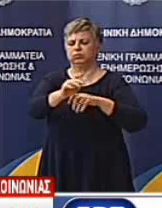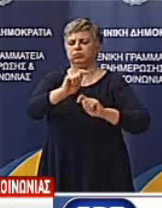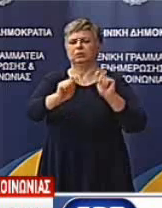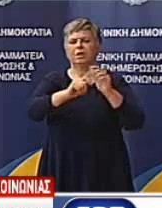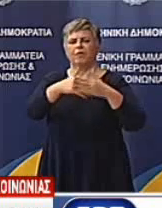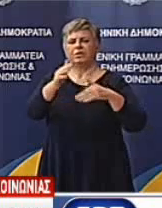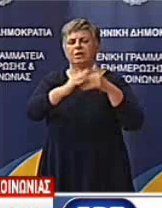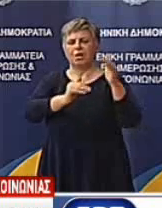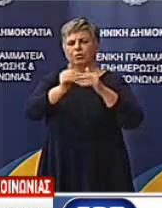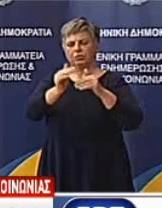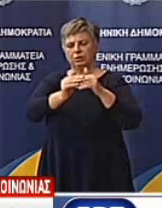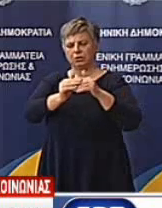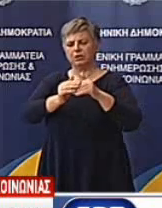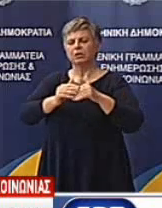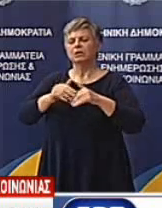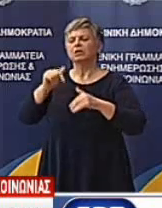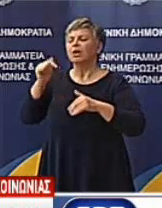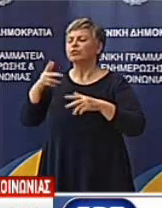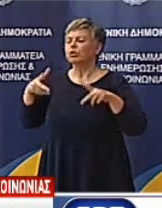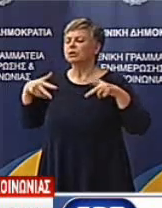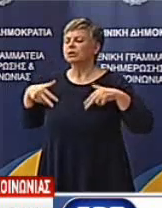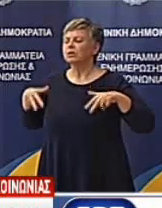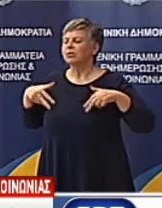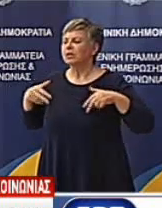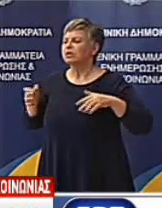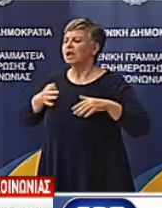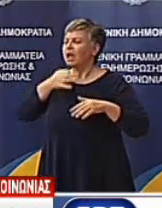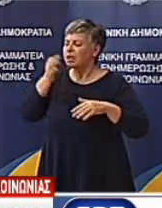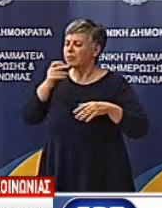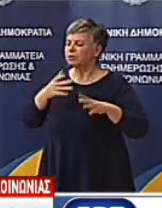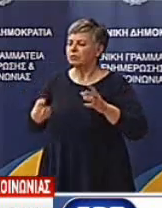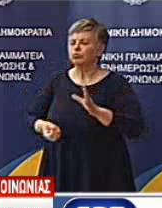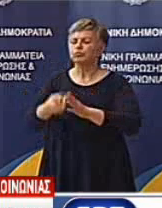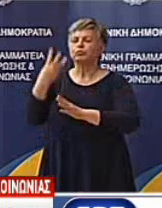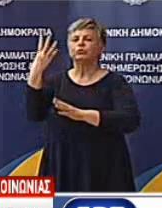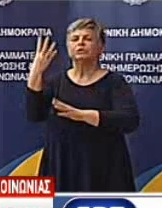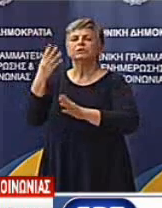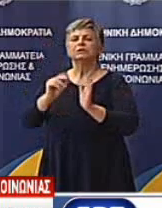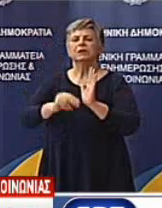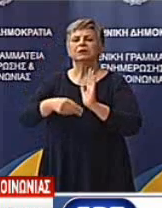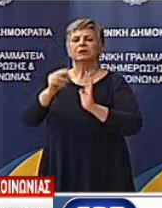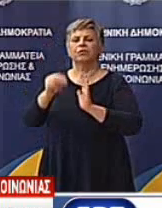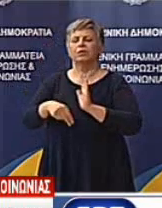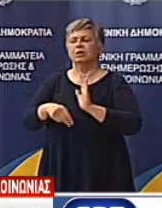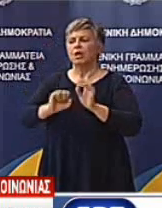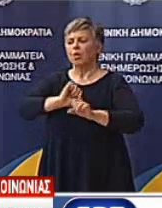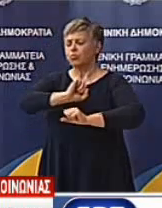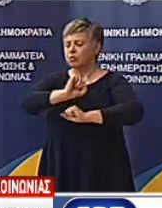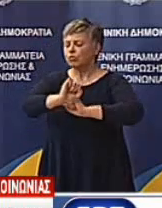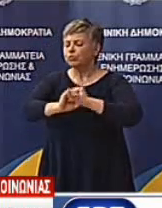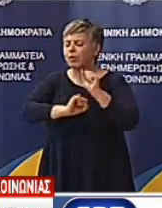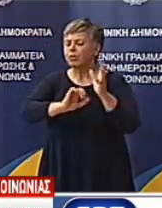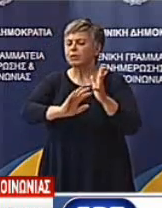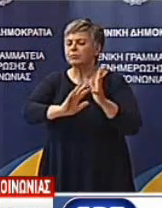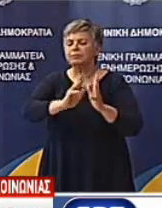έχει μπει σε επαναδιαπραγμάτευση και με κλεισμένες συμφωνίες για προσπάθεια βελτίωσης όλων αυτών των